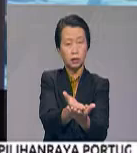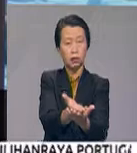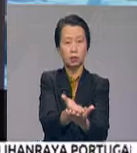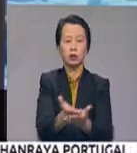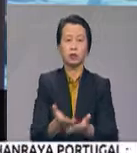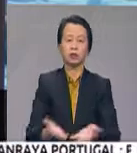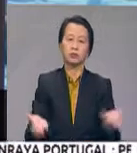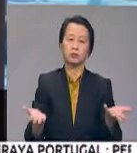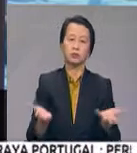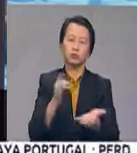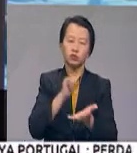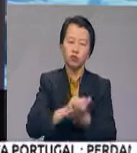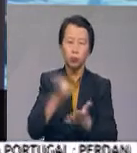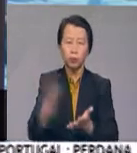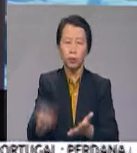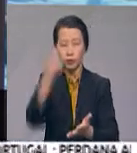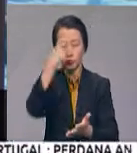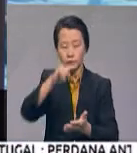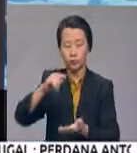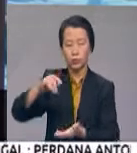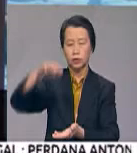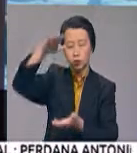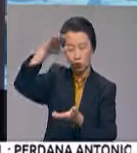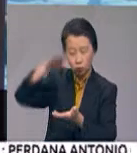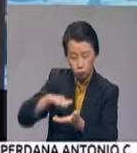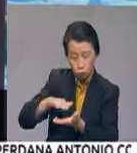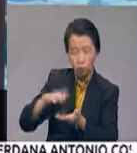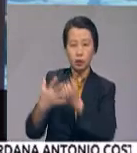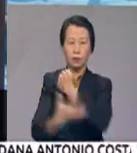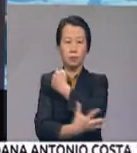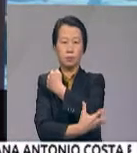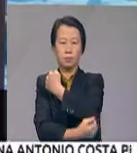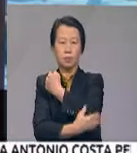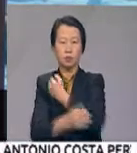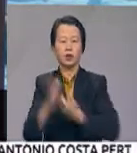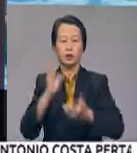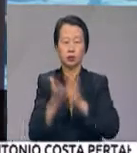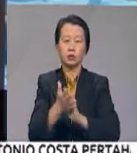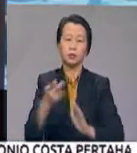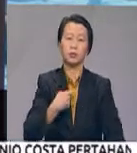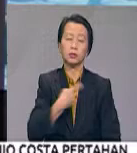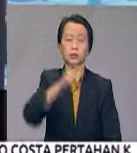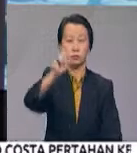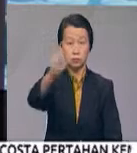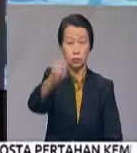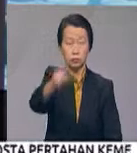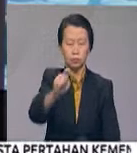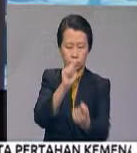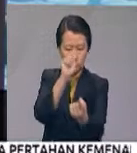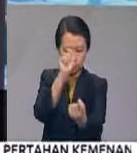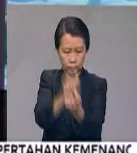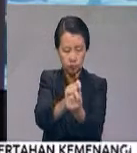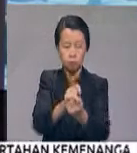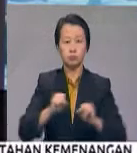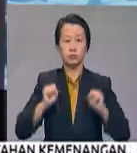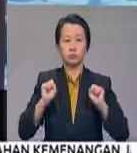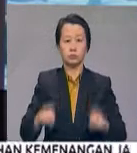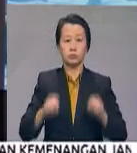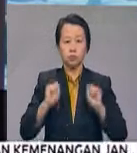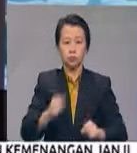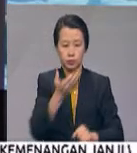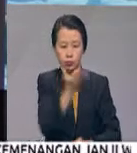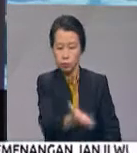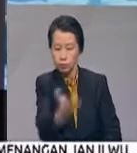supaya untuk mengurangkan kemiskinan maka kita perlu menentukan keupayaan